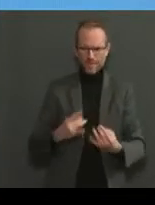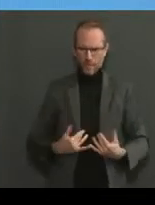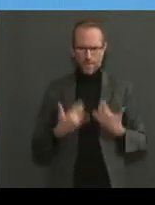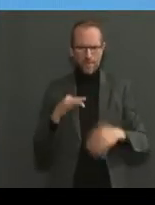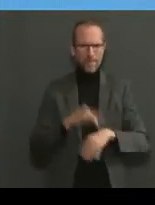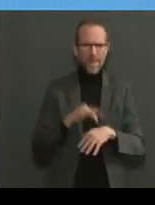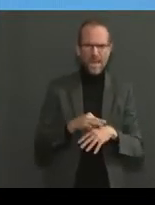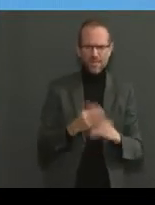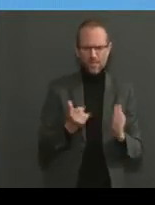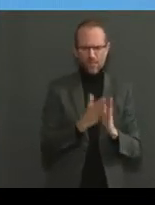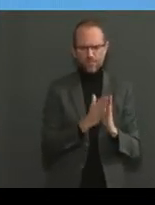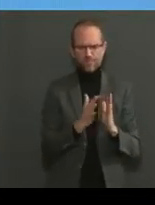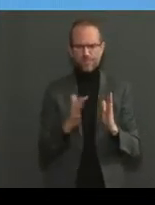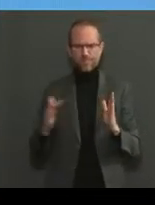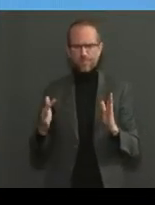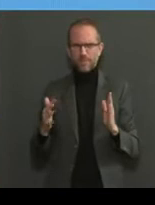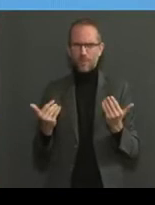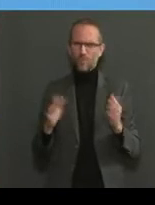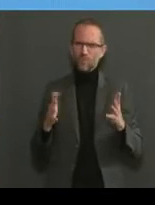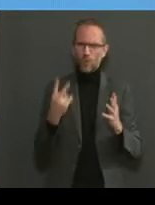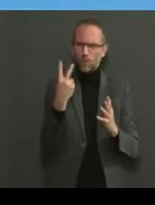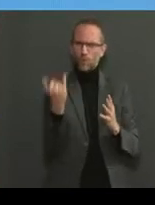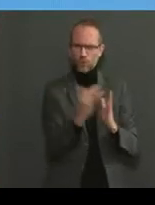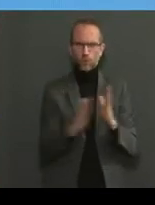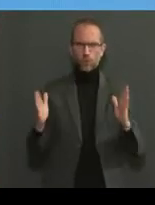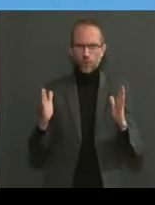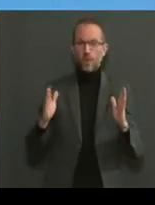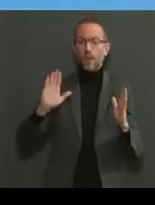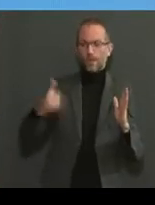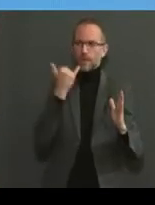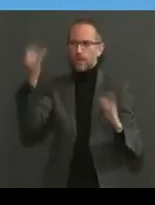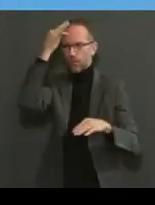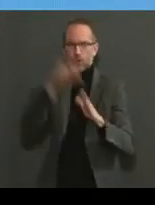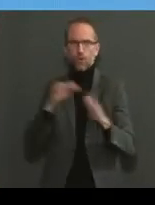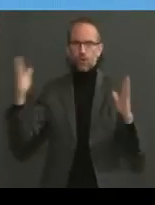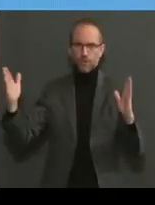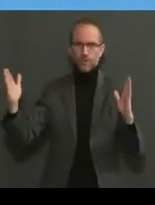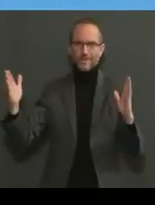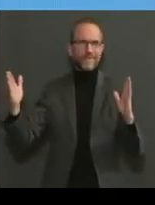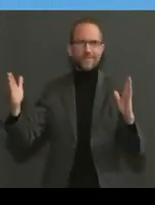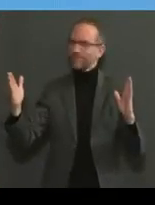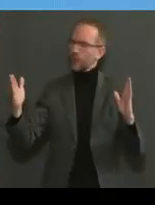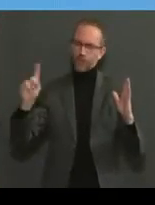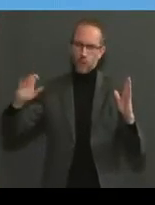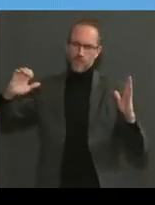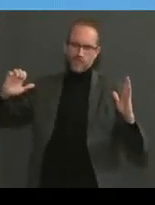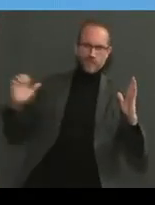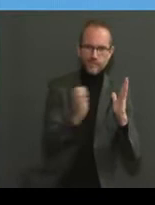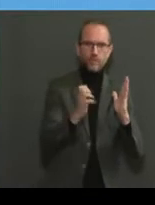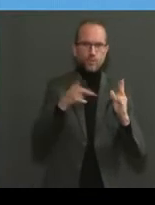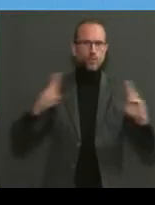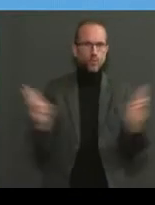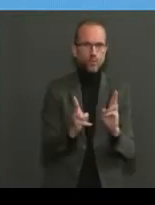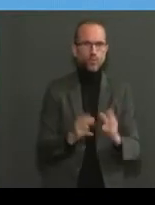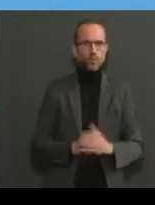des symptômes et la consultation de votre médecin traitant. Il faut réduire ce délai.